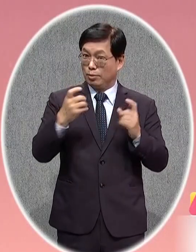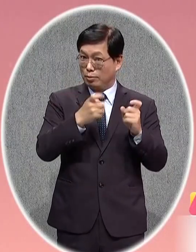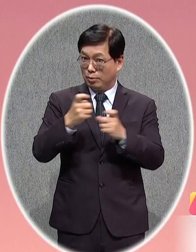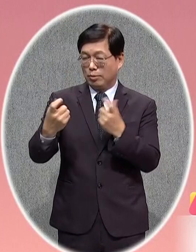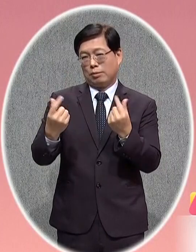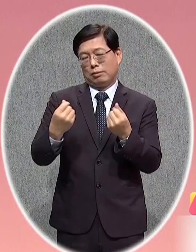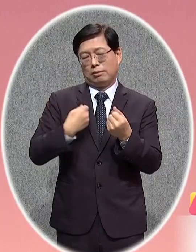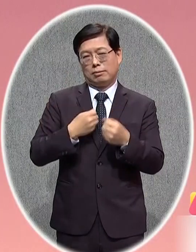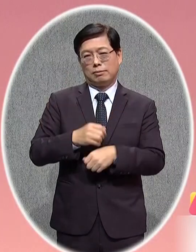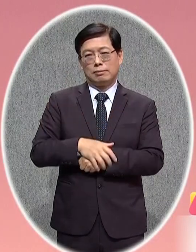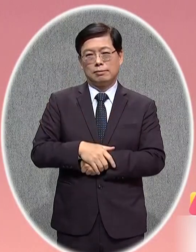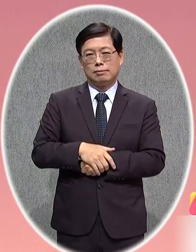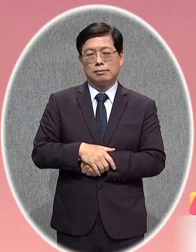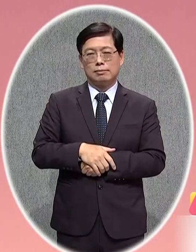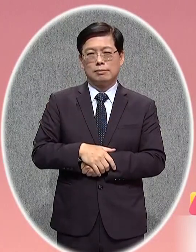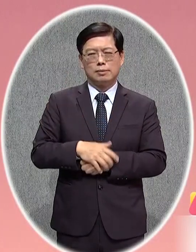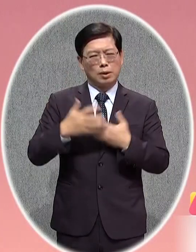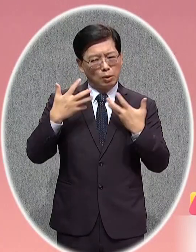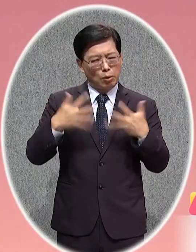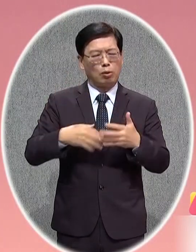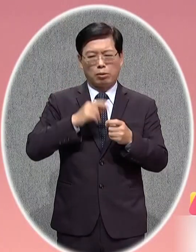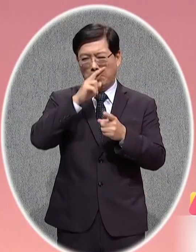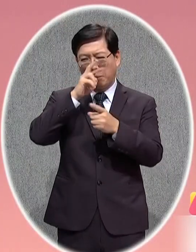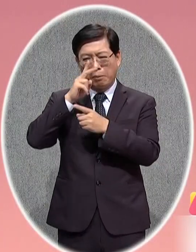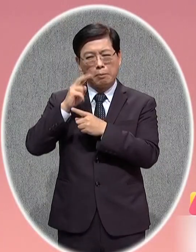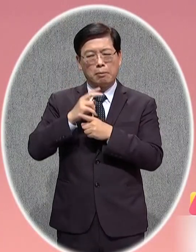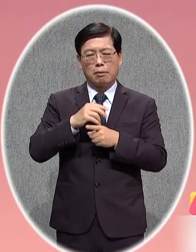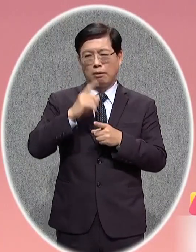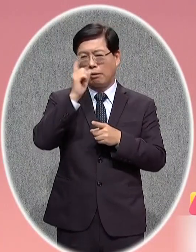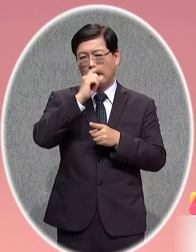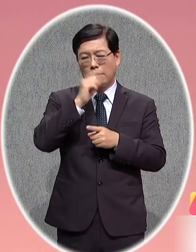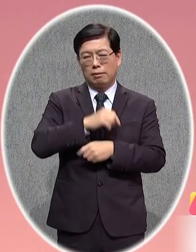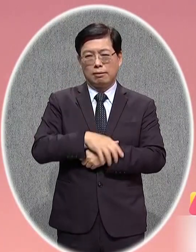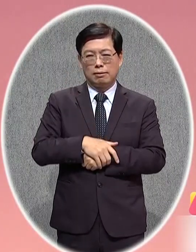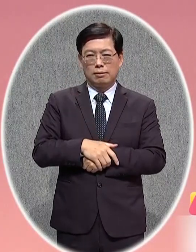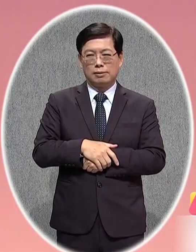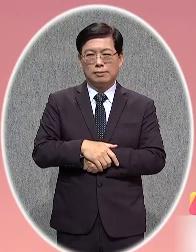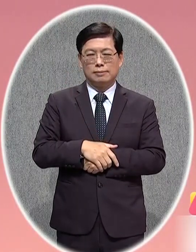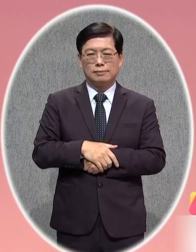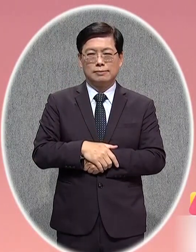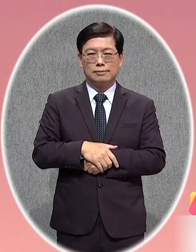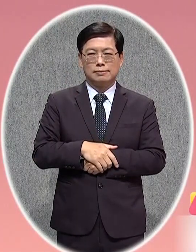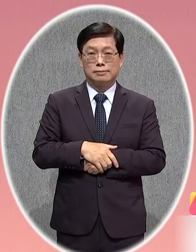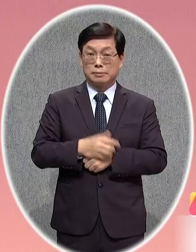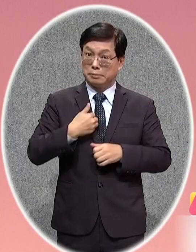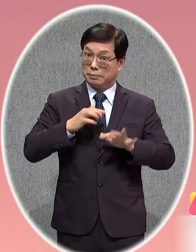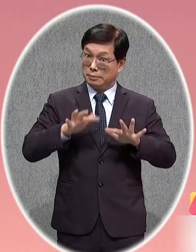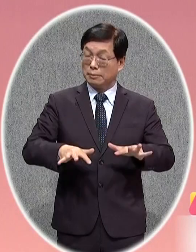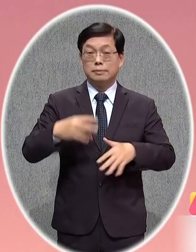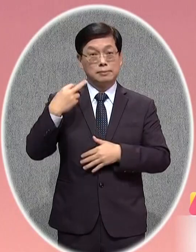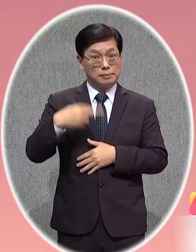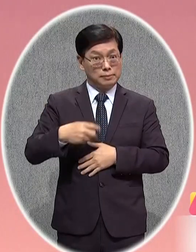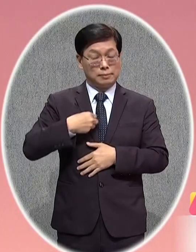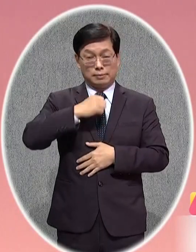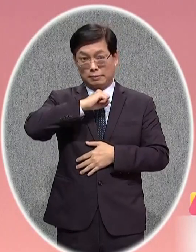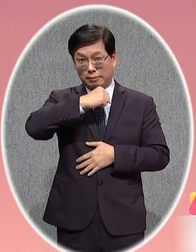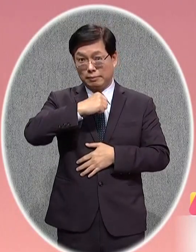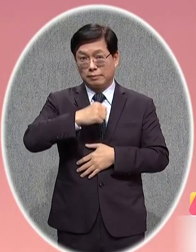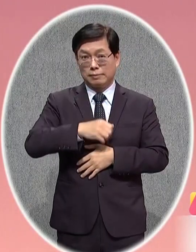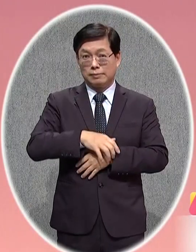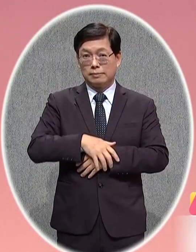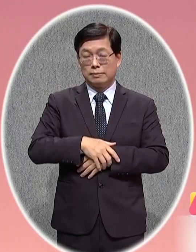这个港口，已经有这么多错误的这个方式，我们把我们台湾